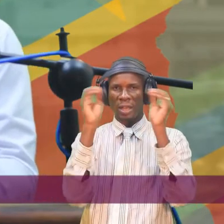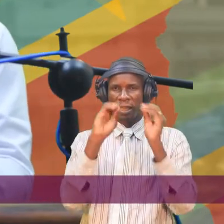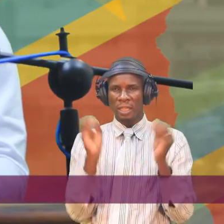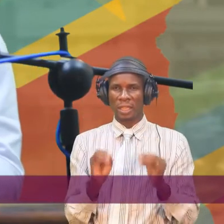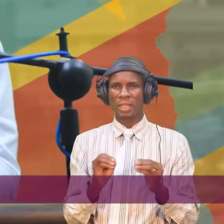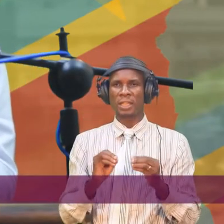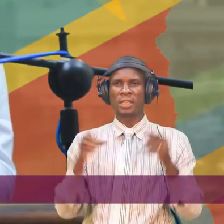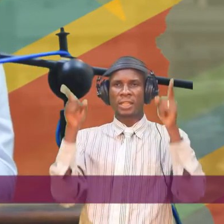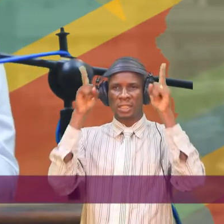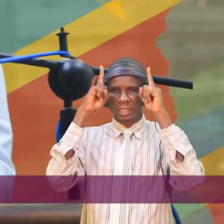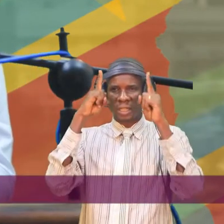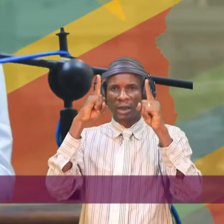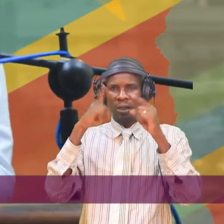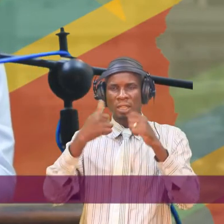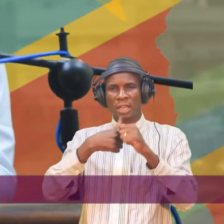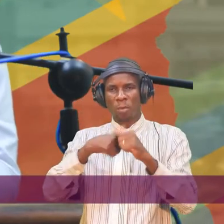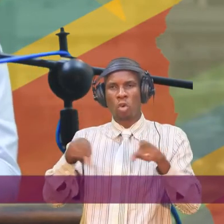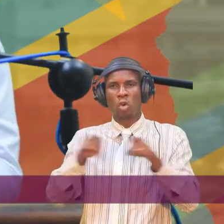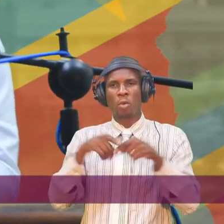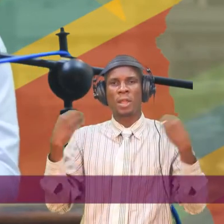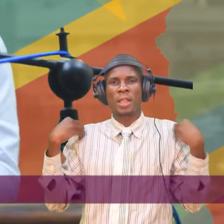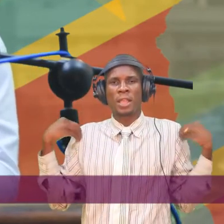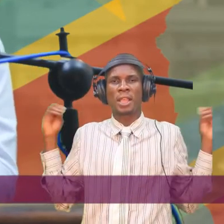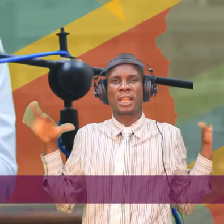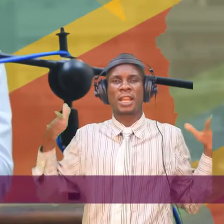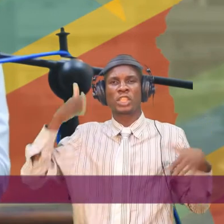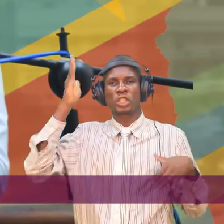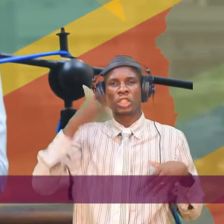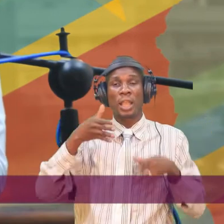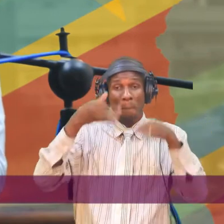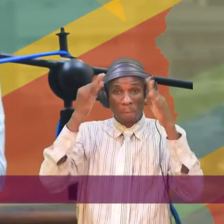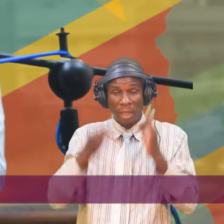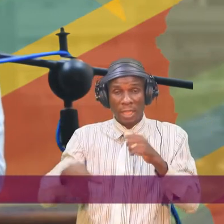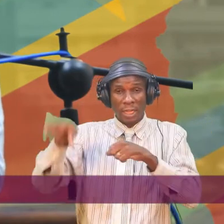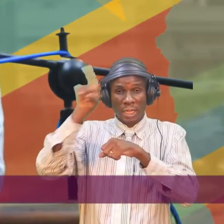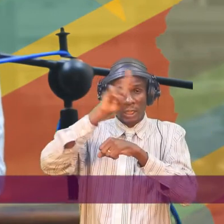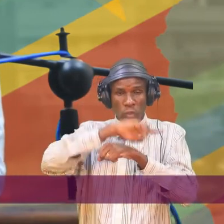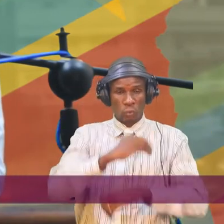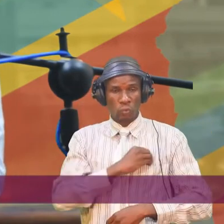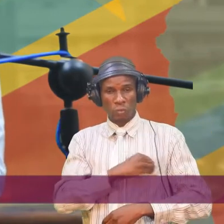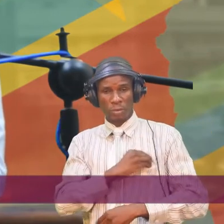Dieu. Il était intègre dans ses voies jusqu'au jour où l'on a trouvé